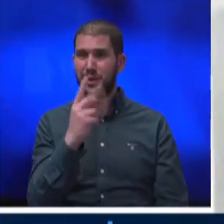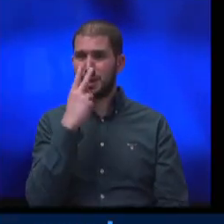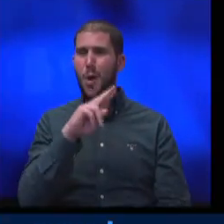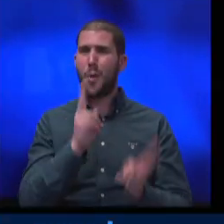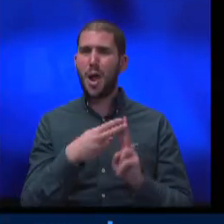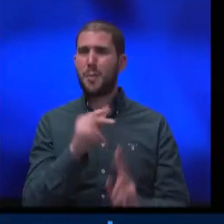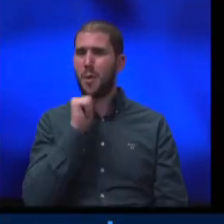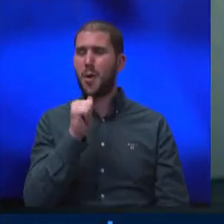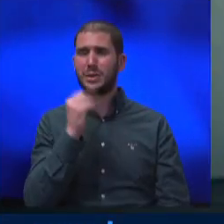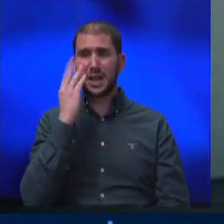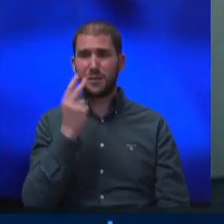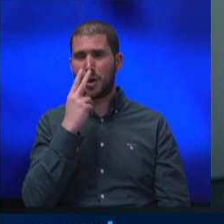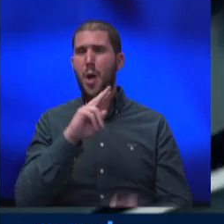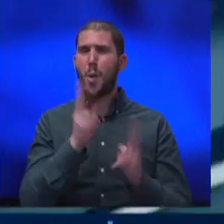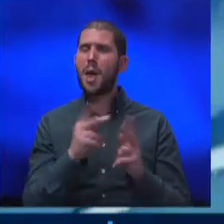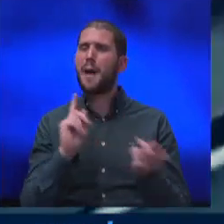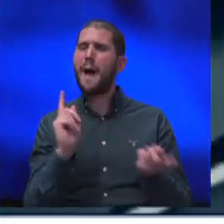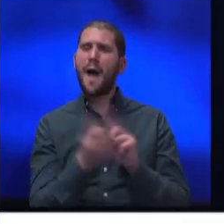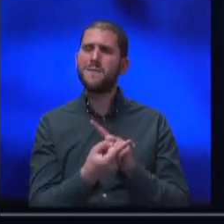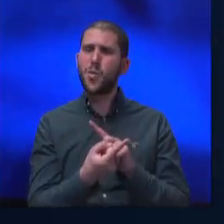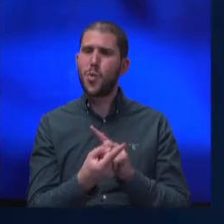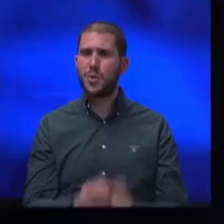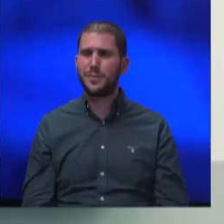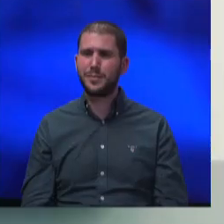it seems the world don't wanna run, it seems the world is upside down, the world we held is coming down.